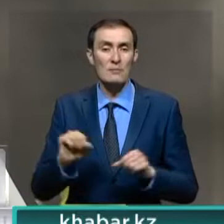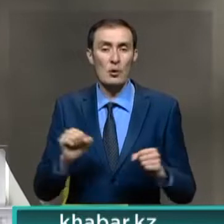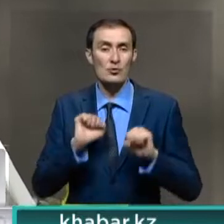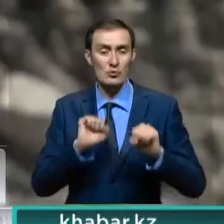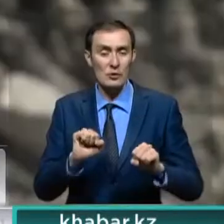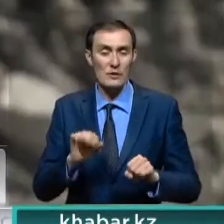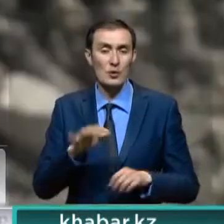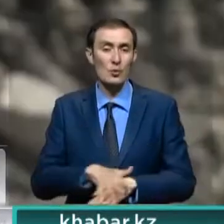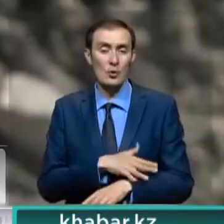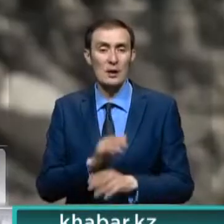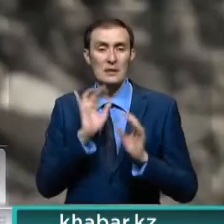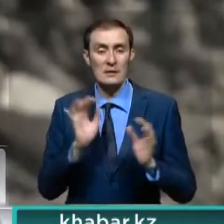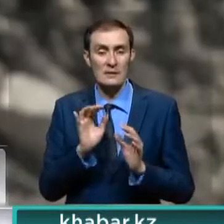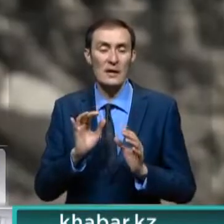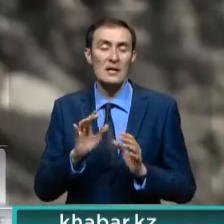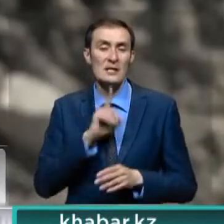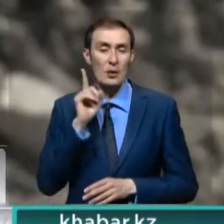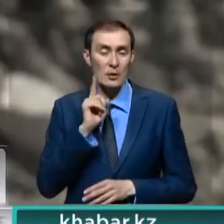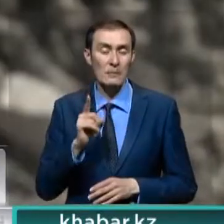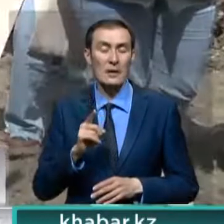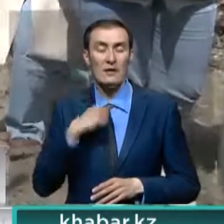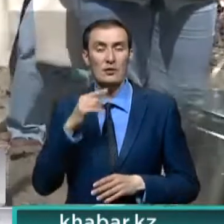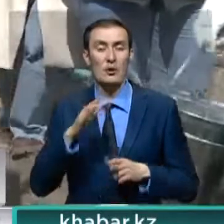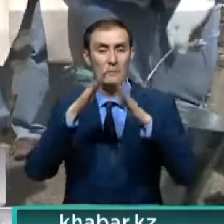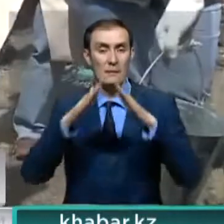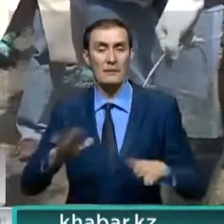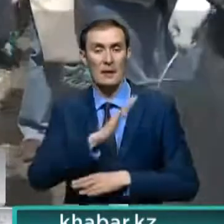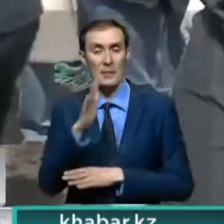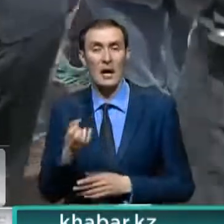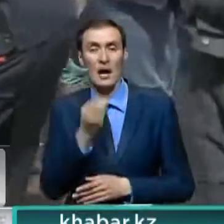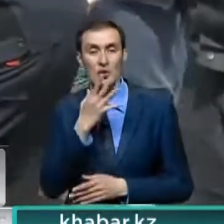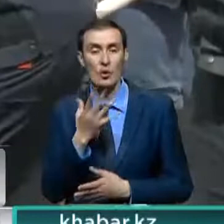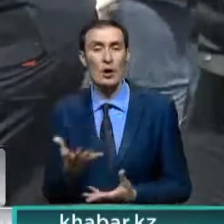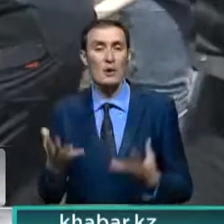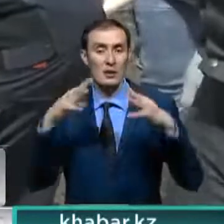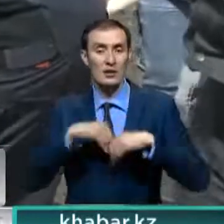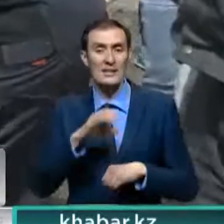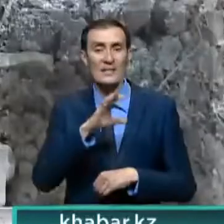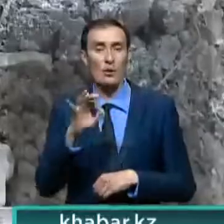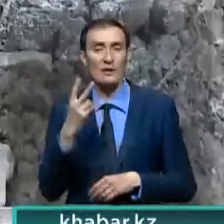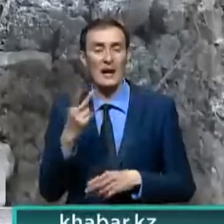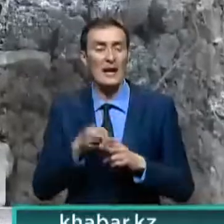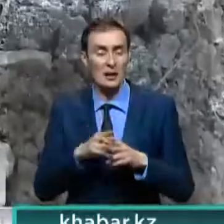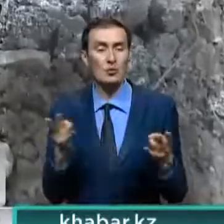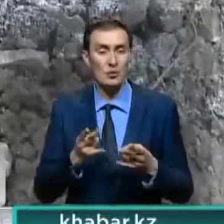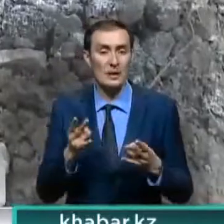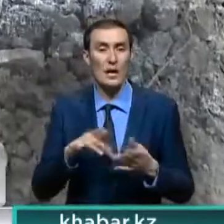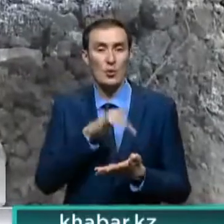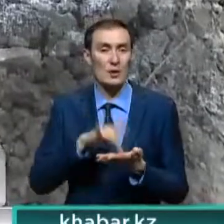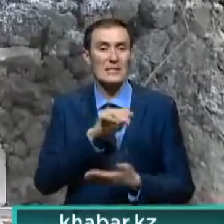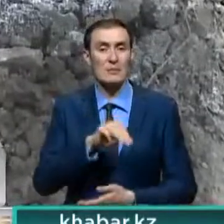дают пуха и долго остаются с листьями по осени. По словам экологов, пирамидальные тополя хорошо поглощают углекислый газ в воздухе. Это как раз необходимо